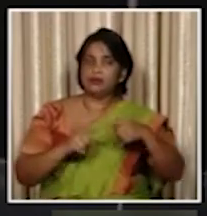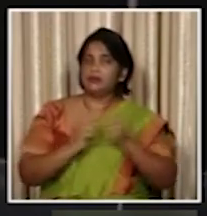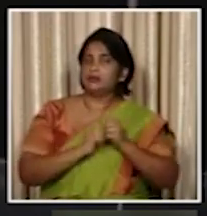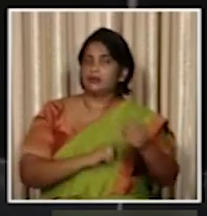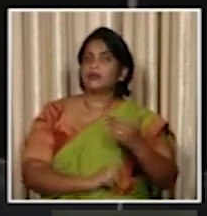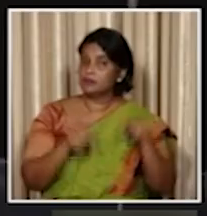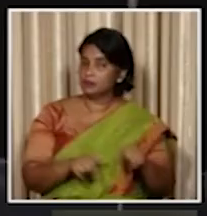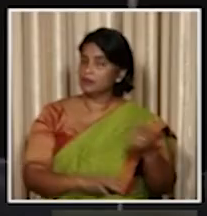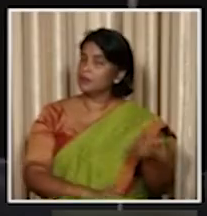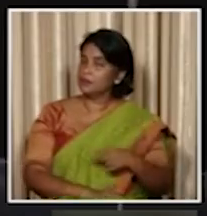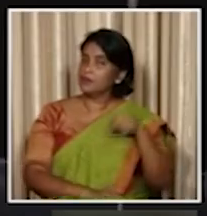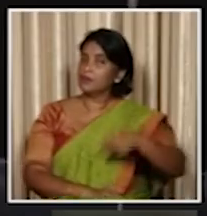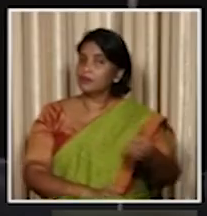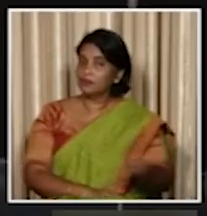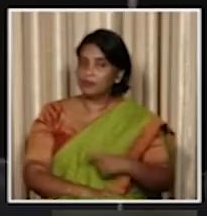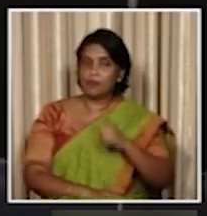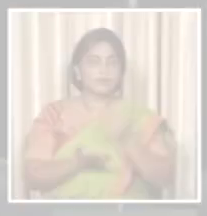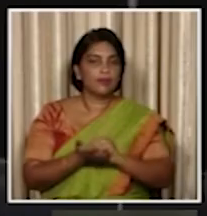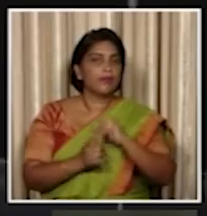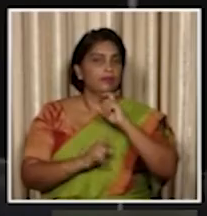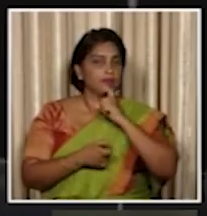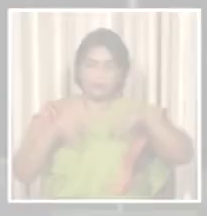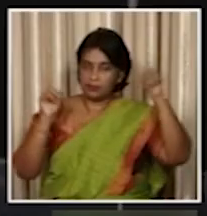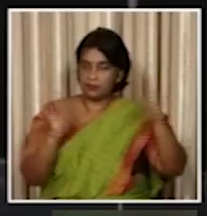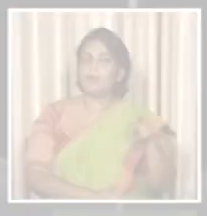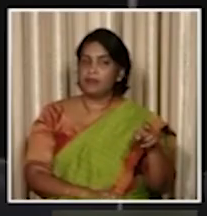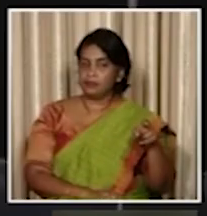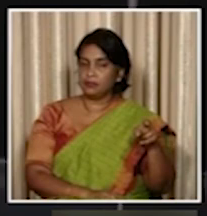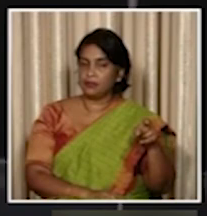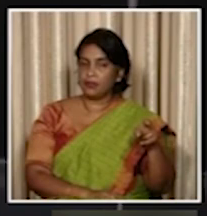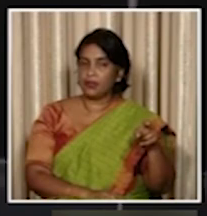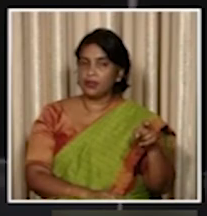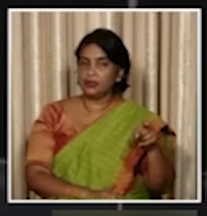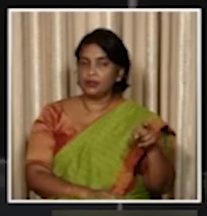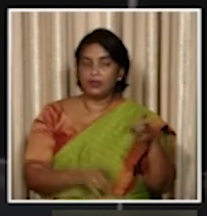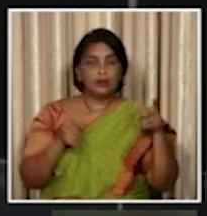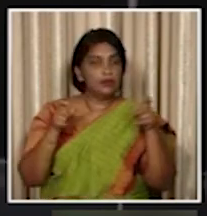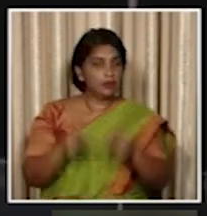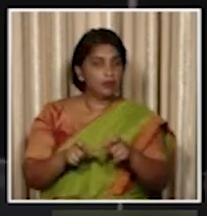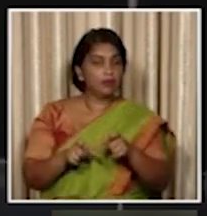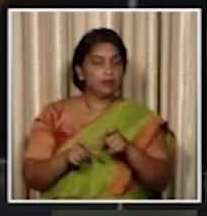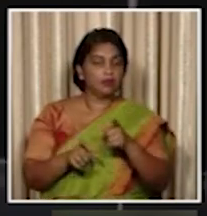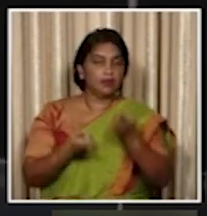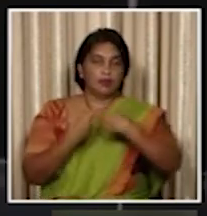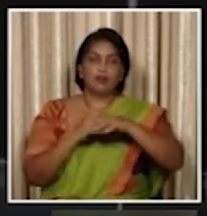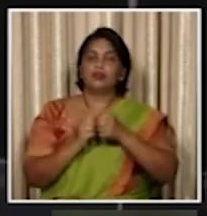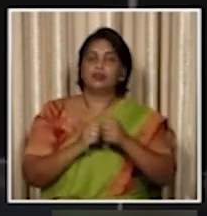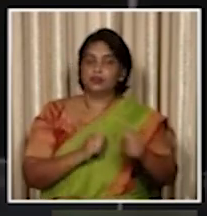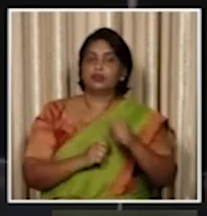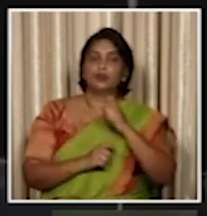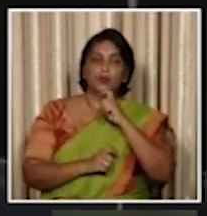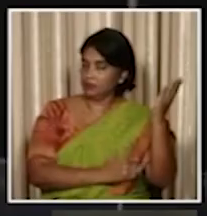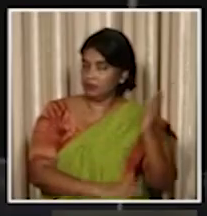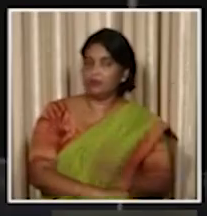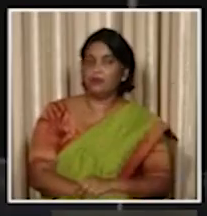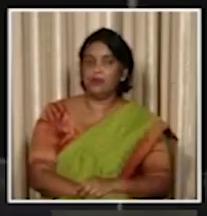ක්‍රියාමාර්ගයක් අපිට ගන්නත් බෑ. අද දිනේ සුප්‍රීම කෝට් එකේ තවනඩුවක් කැඳවනවා. අර වැකේට් කරපු කෝට් ඔෆ් ඇපීල් ඕඩර් එක රිවයිස් කරන්නයි කියලා සුප්‍රීම කෝට් එකේ